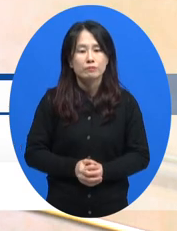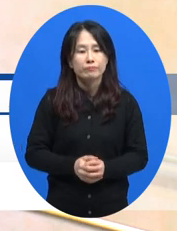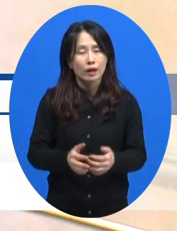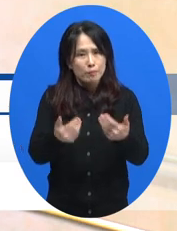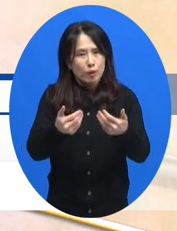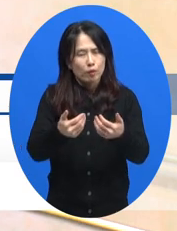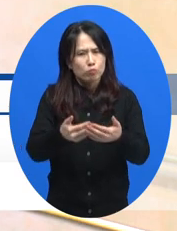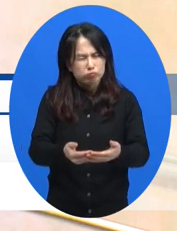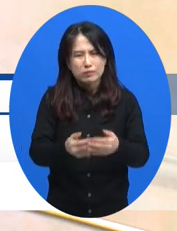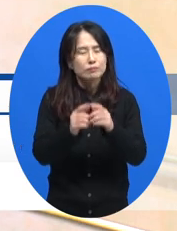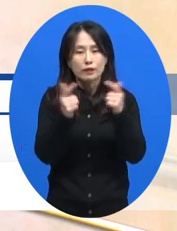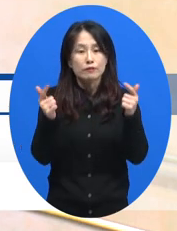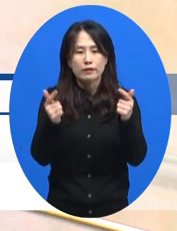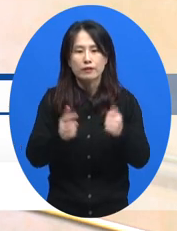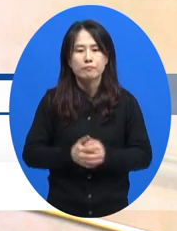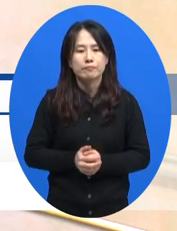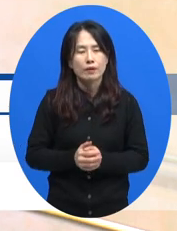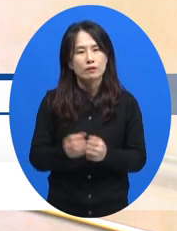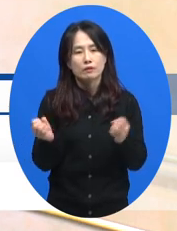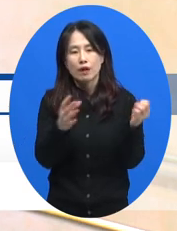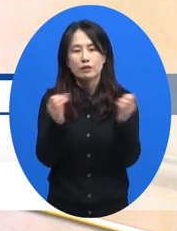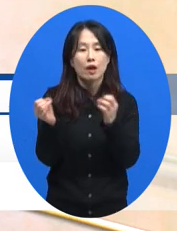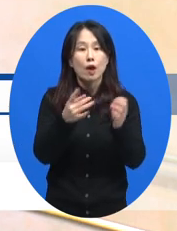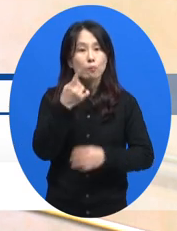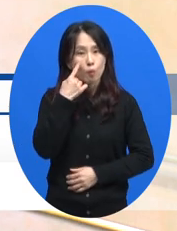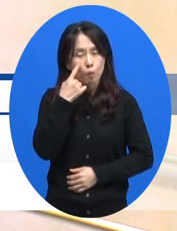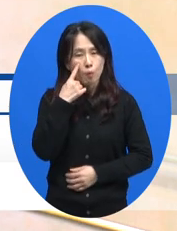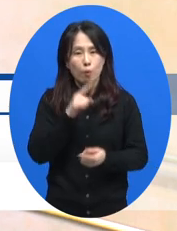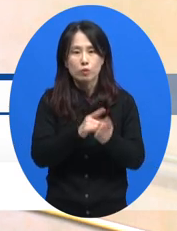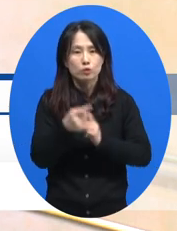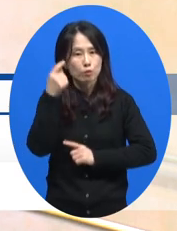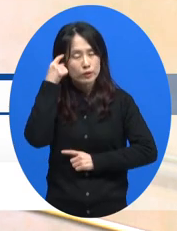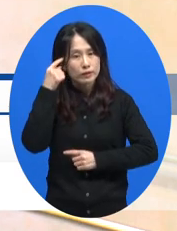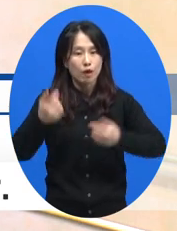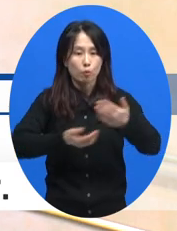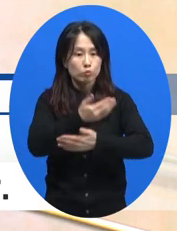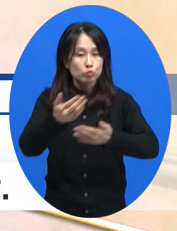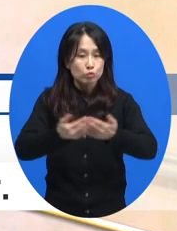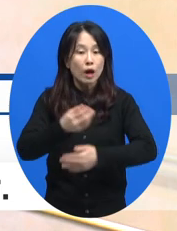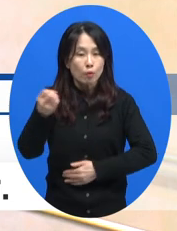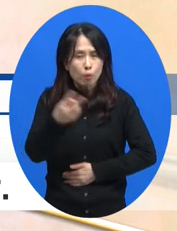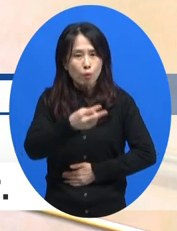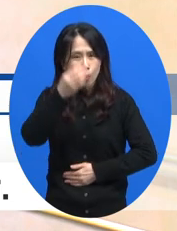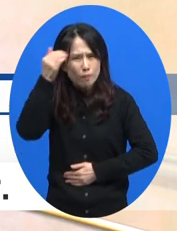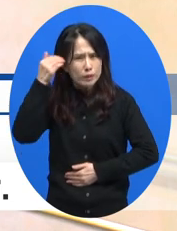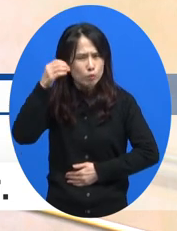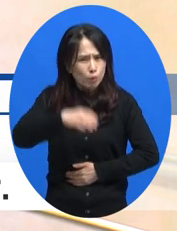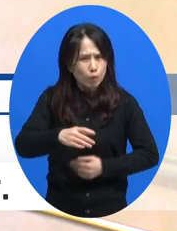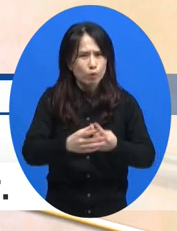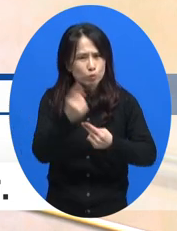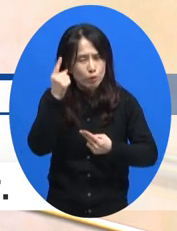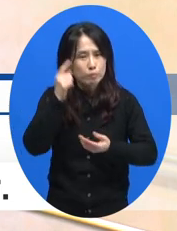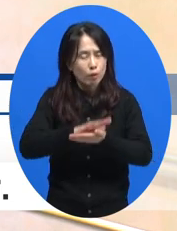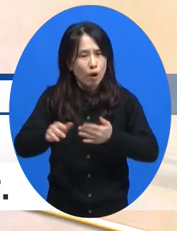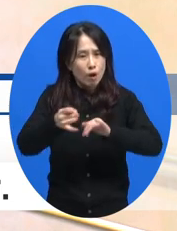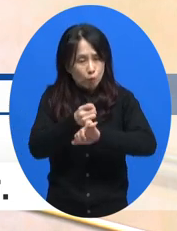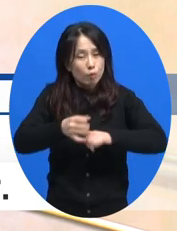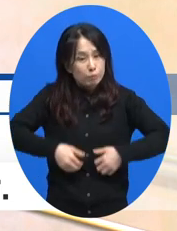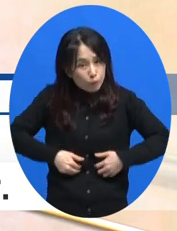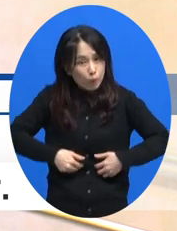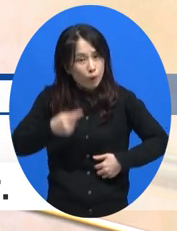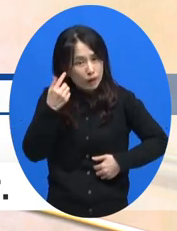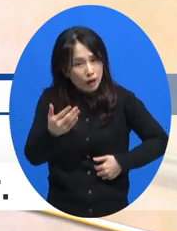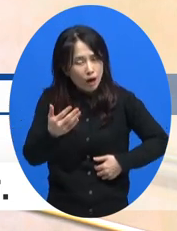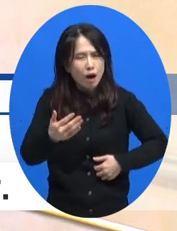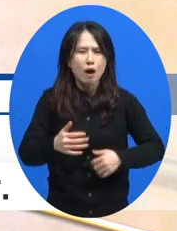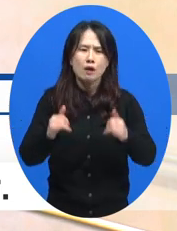가볍지도 무겁지도 않게 얘기해보면서 서로의 생각을 공유하고, 과연 한반도에는 통일과 평화가 꼭 필요한가,